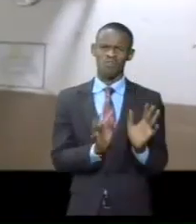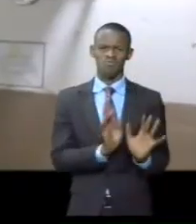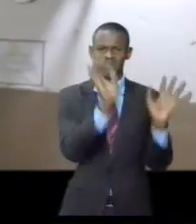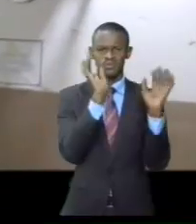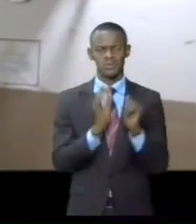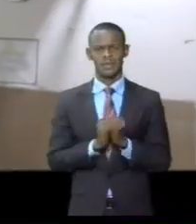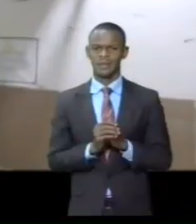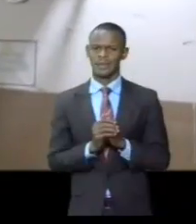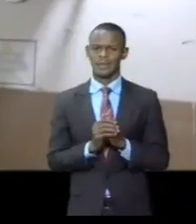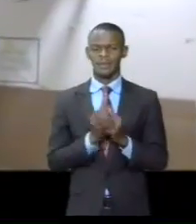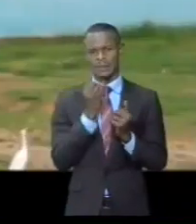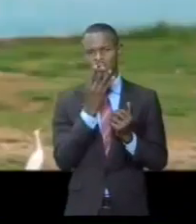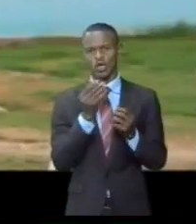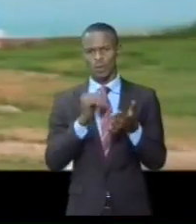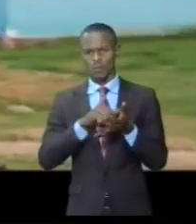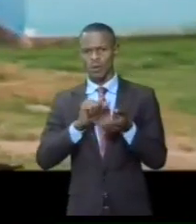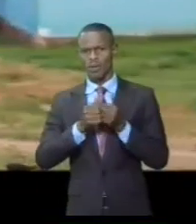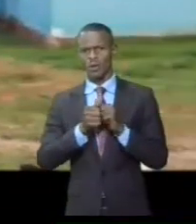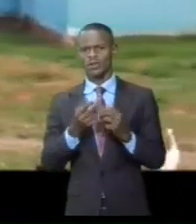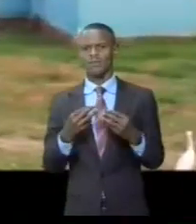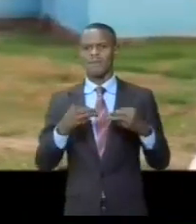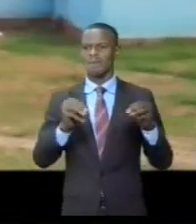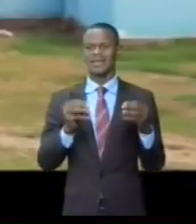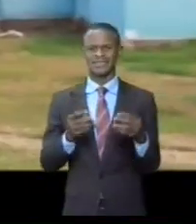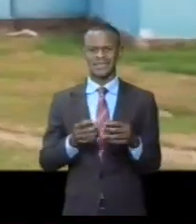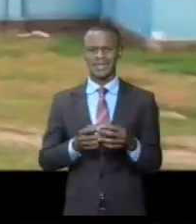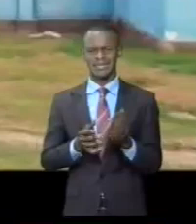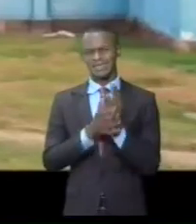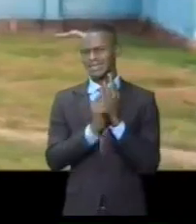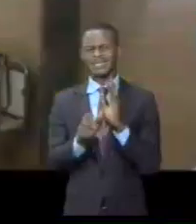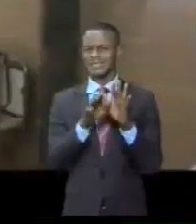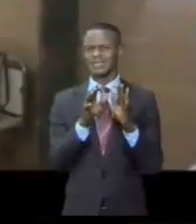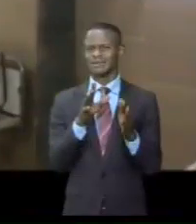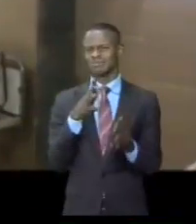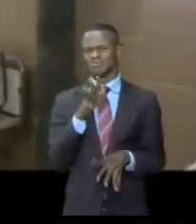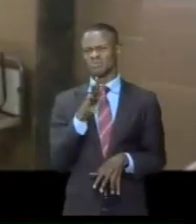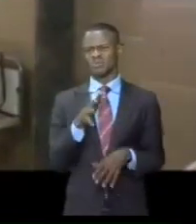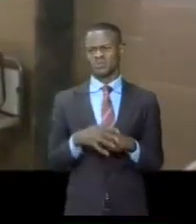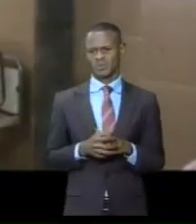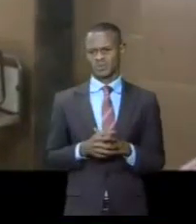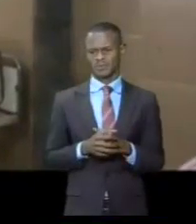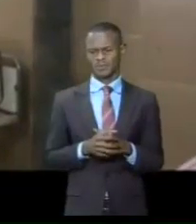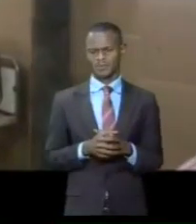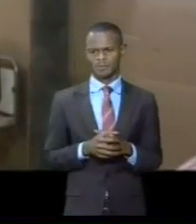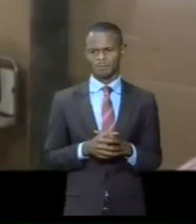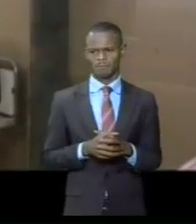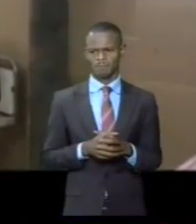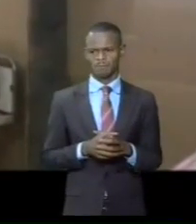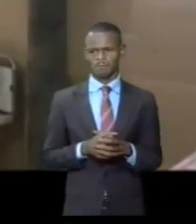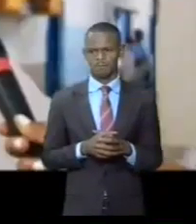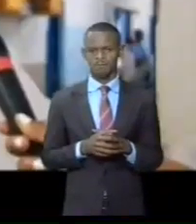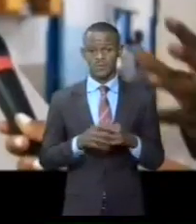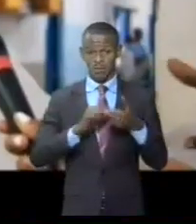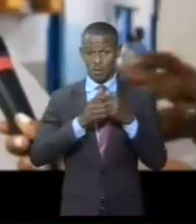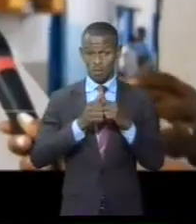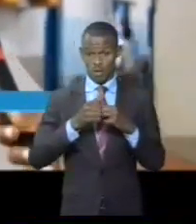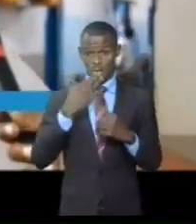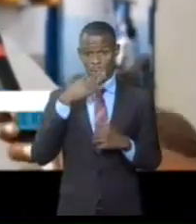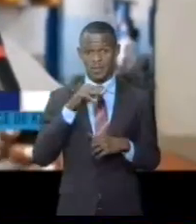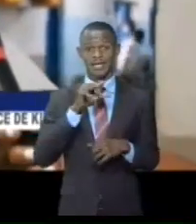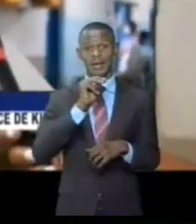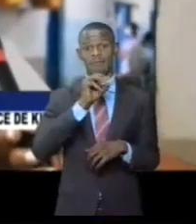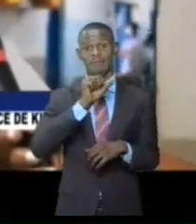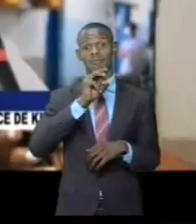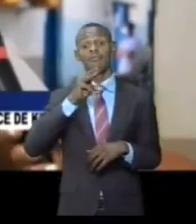médicaux adapté au contexte actuel. Le raté de Mamayemo est toujours très amplifié. C'est parce que la population